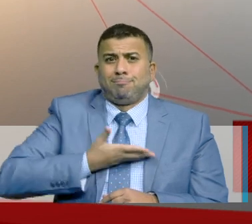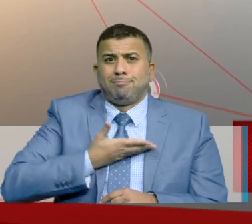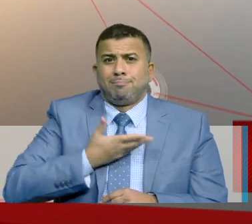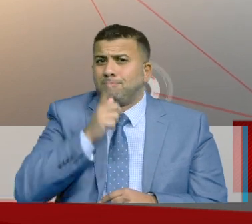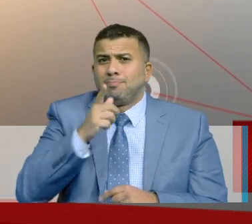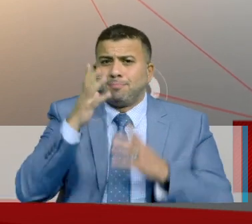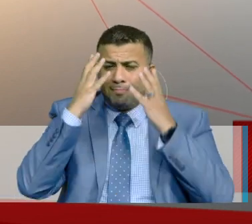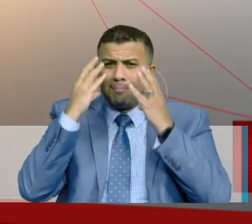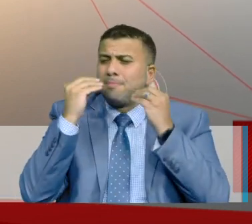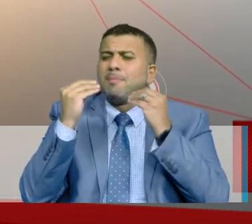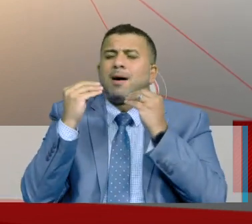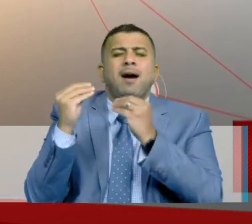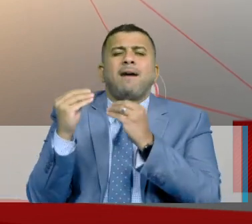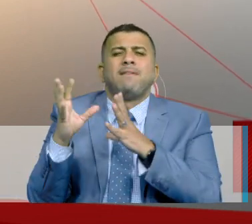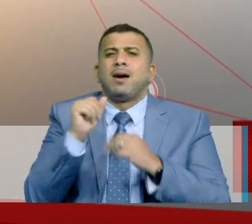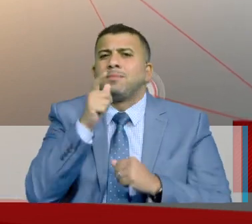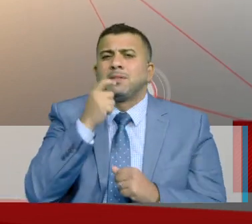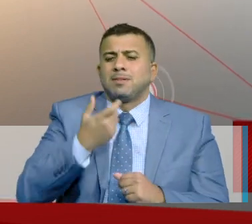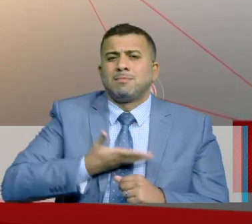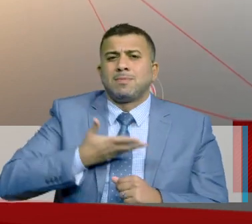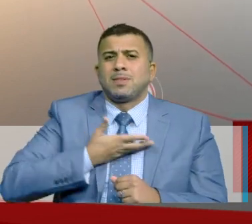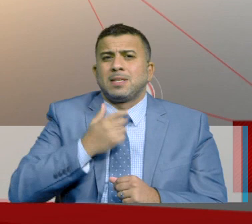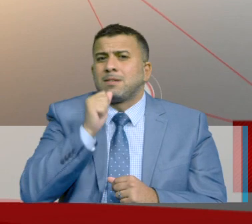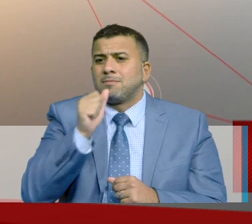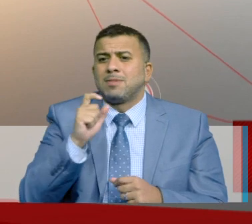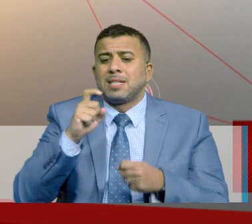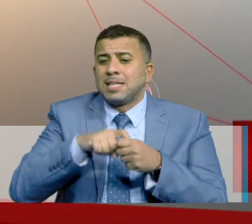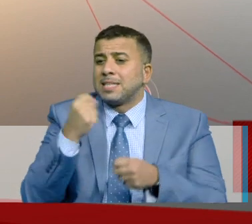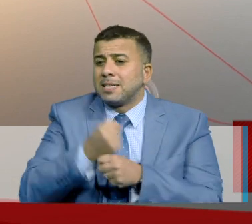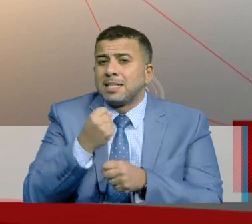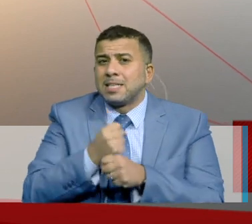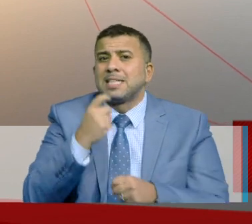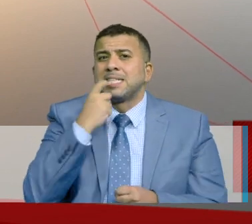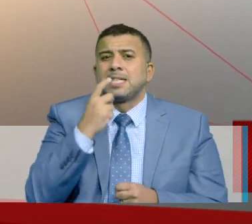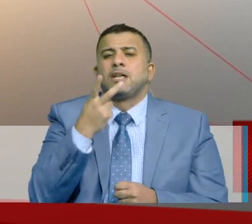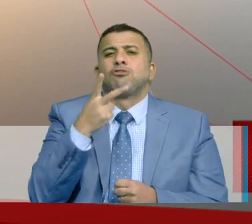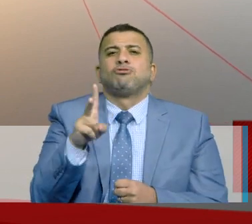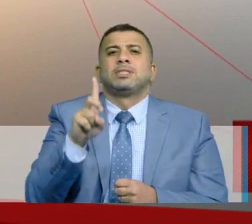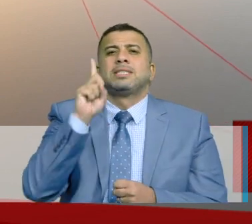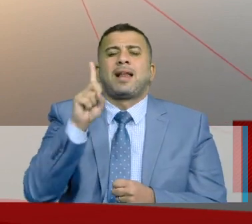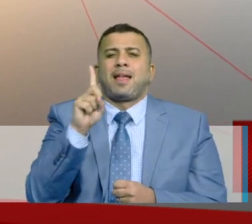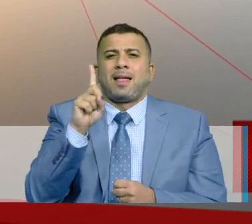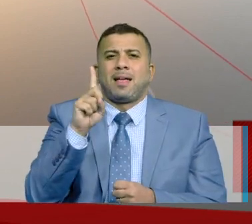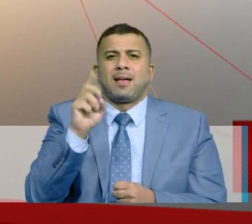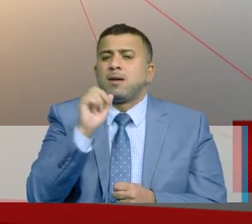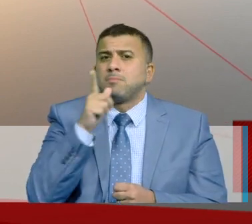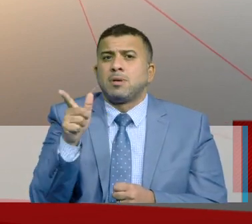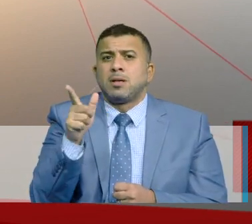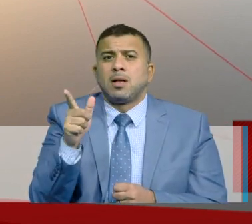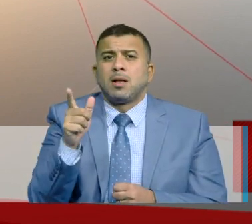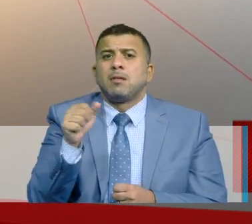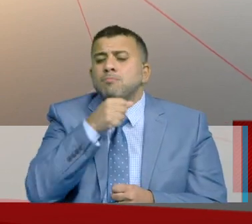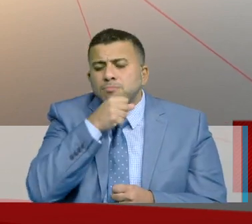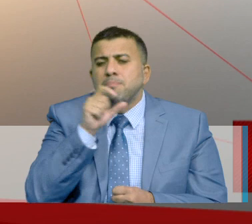اعفاء من معامل العمر لمده اشتراك 20 سنه ما ما نحدد يعني يعني هي